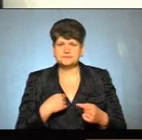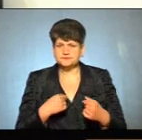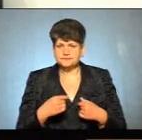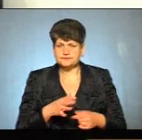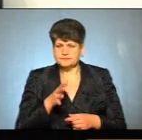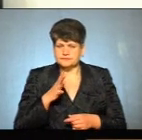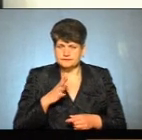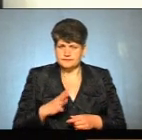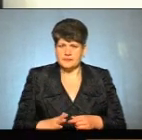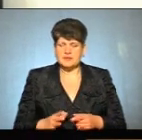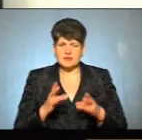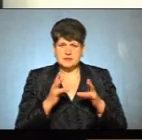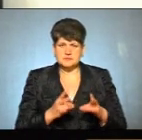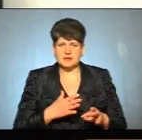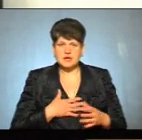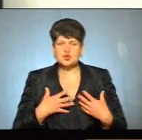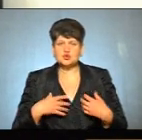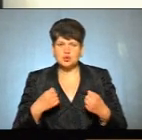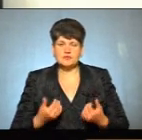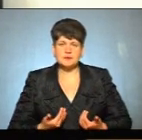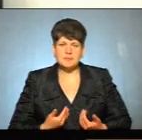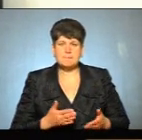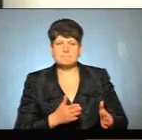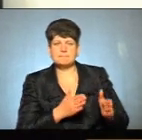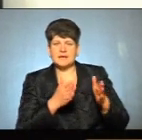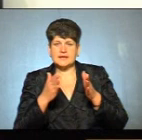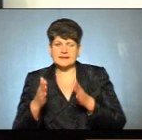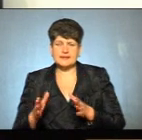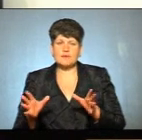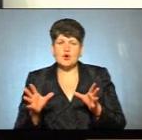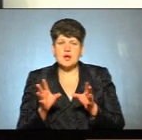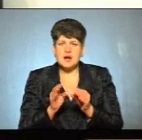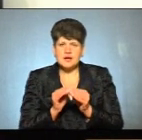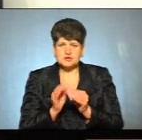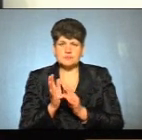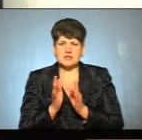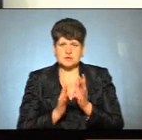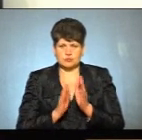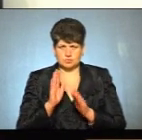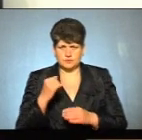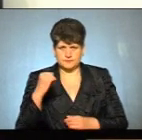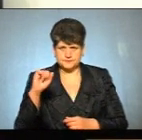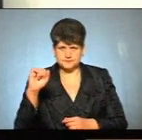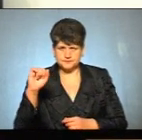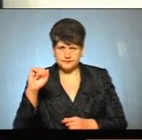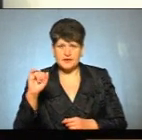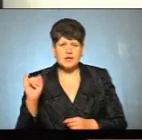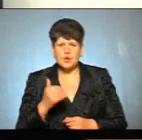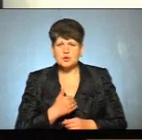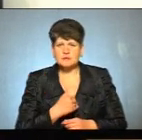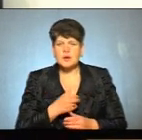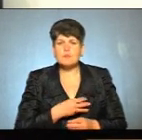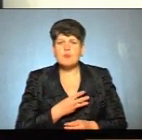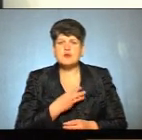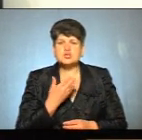для нашого здоров'я і життя ми перейдемо разом з Христом переможцями. І хотілося б